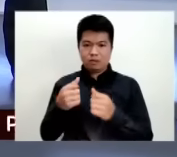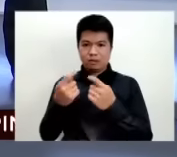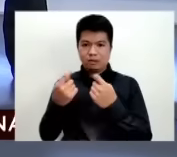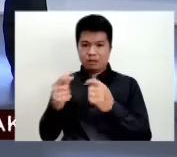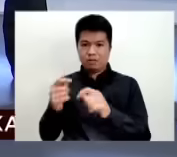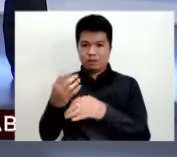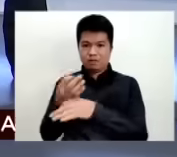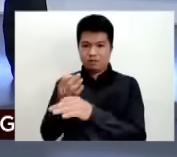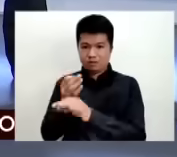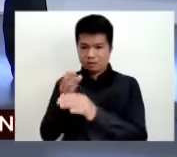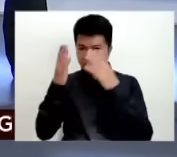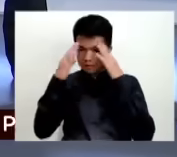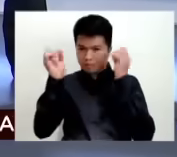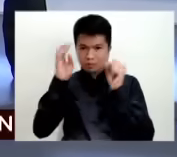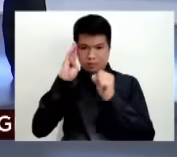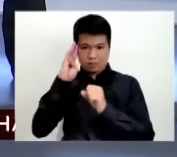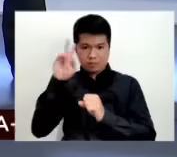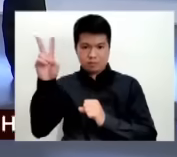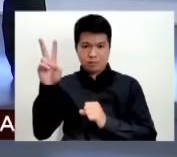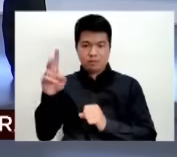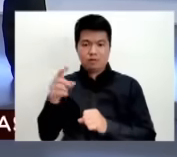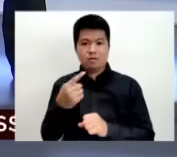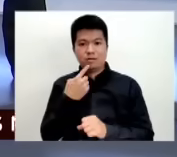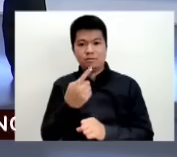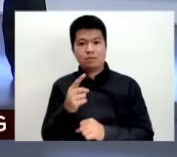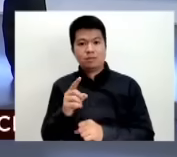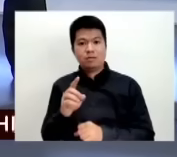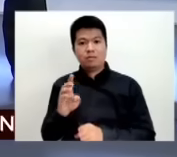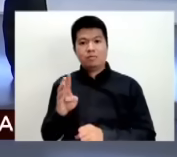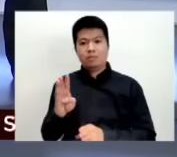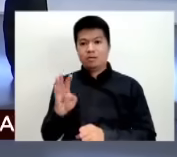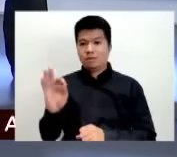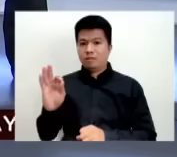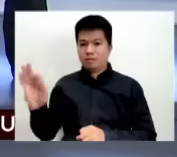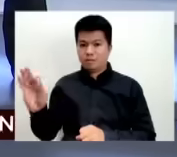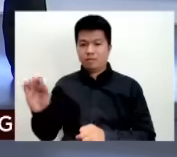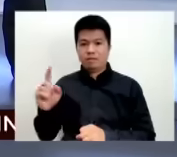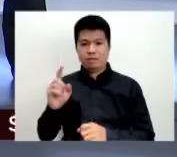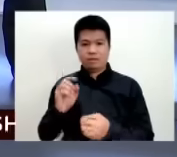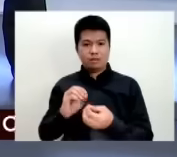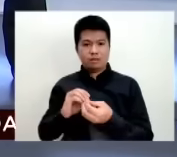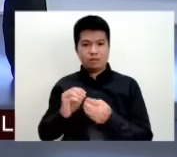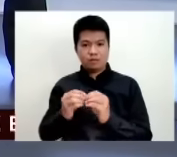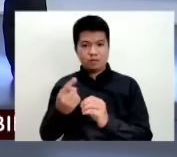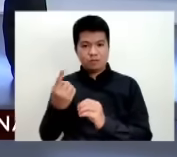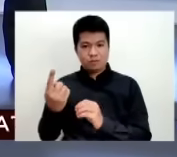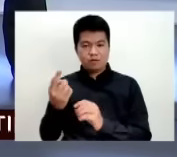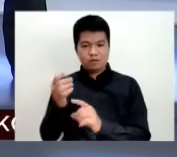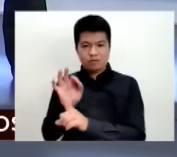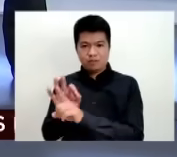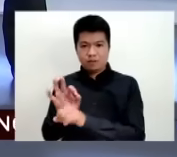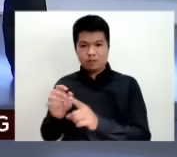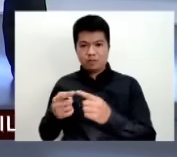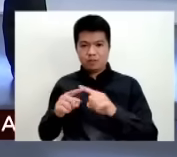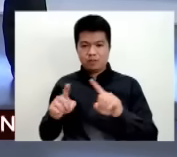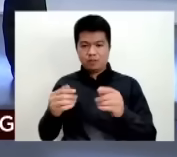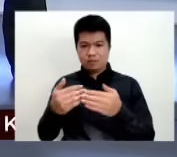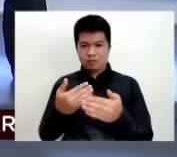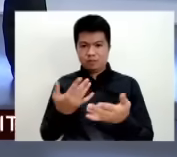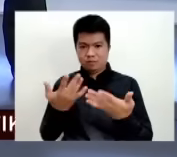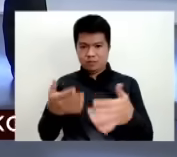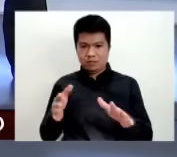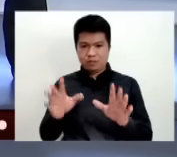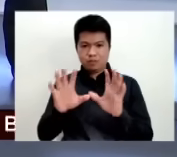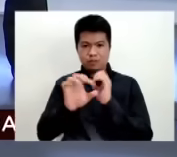niya siya raw ang BFF ni BP sar at number one fan pero bago matapos ang taon May panibagong